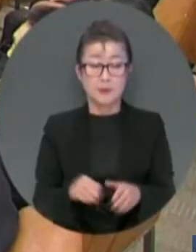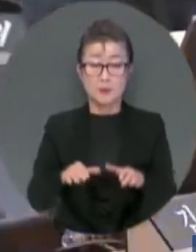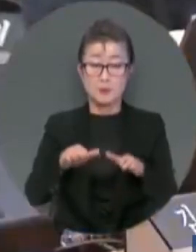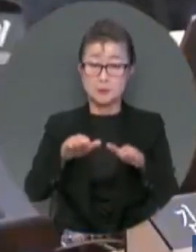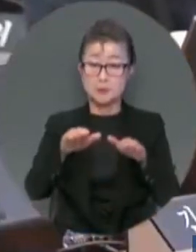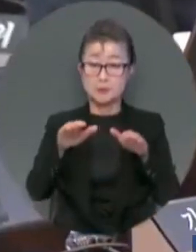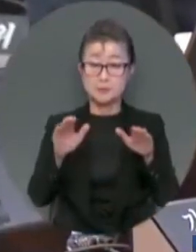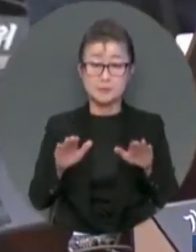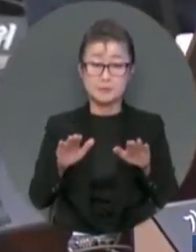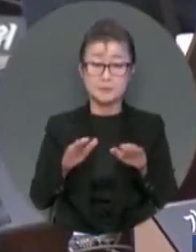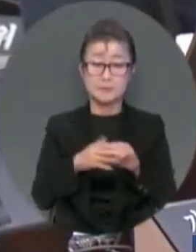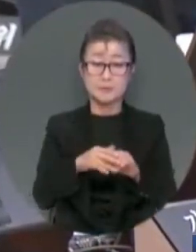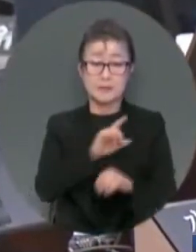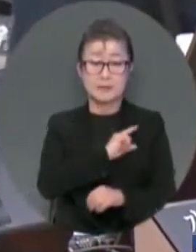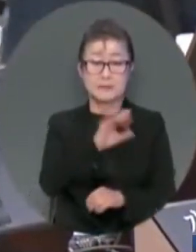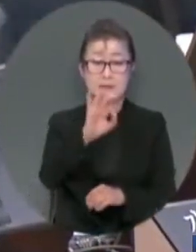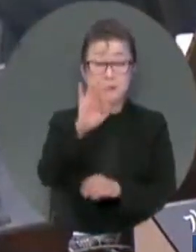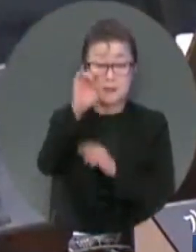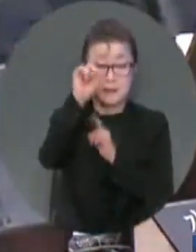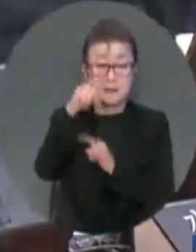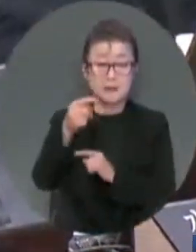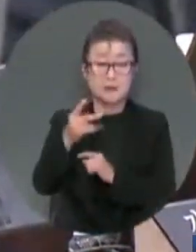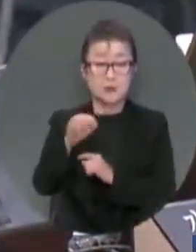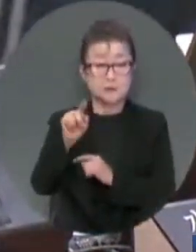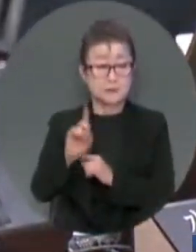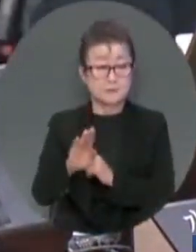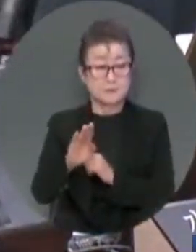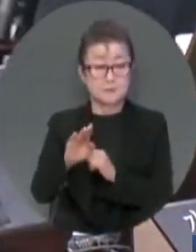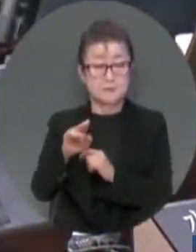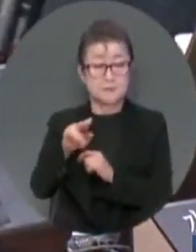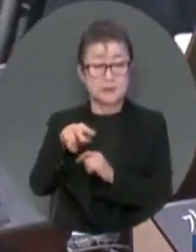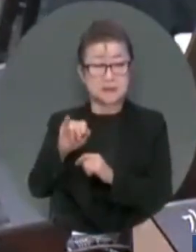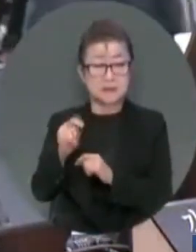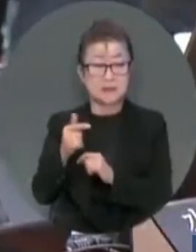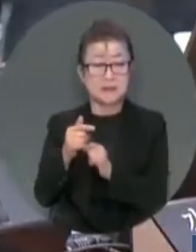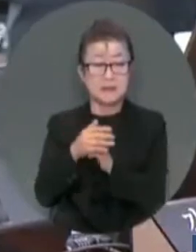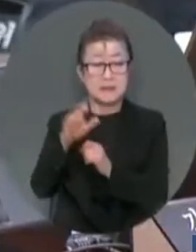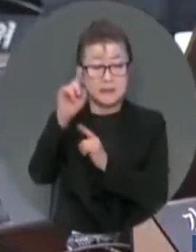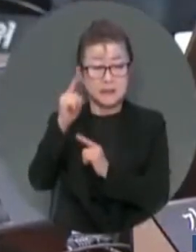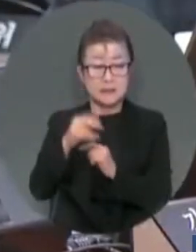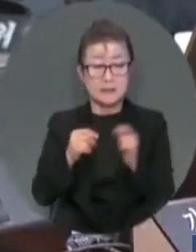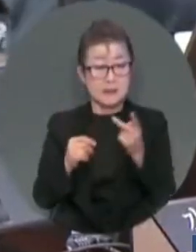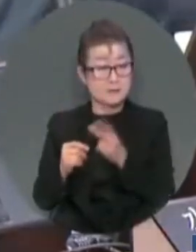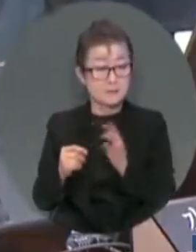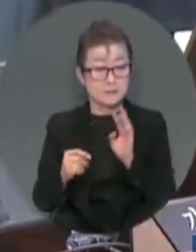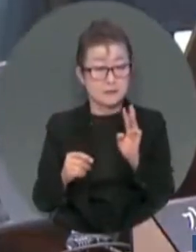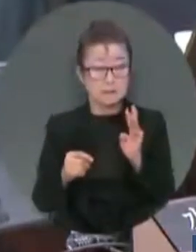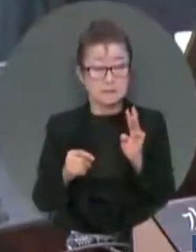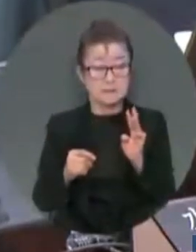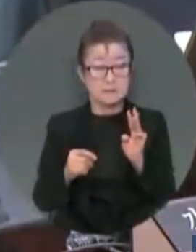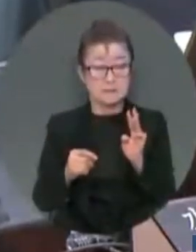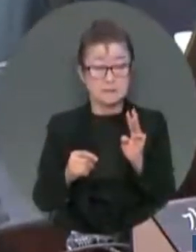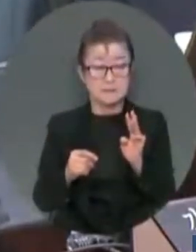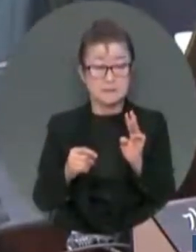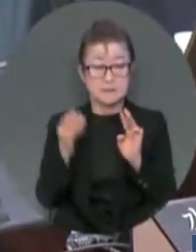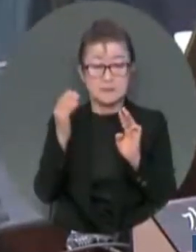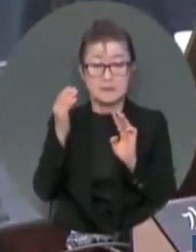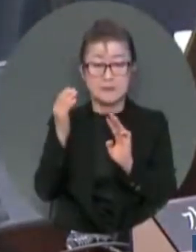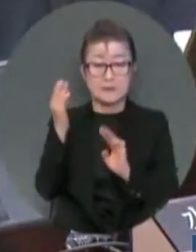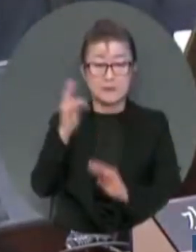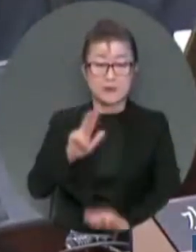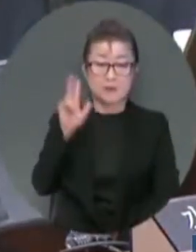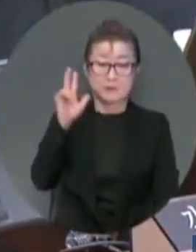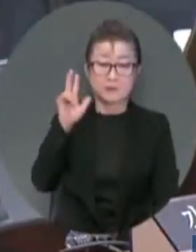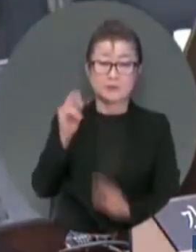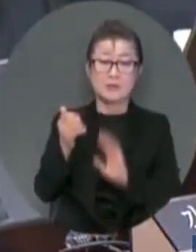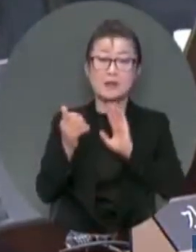오늘 이종섭, 신범철, 임성근 세분 선서 거부한 것을 보고